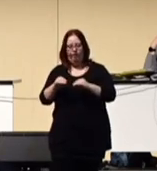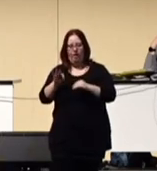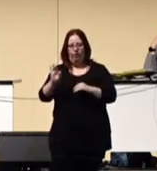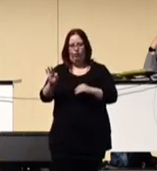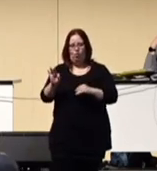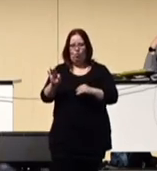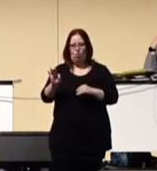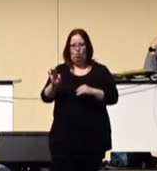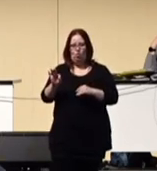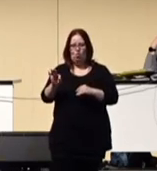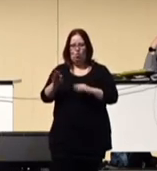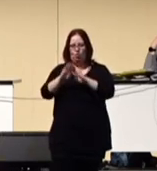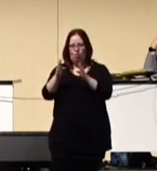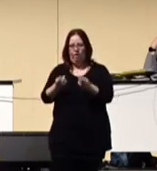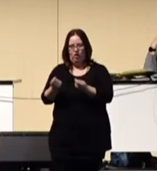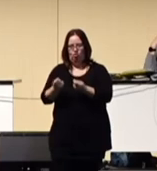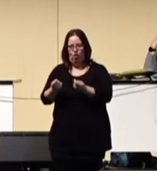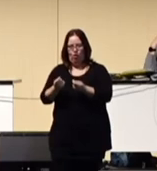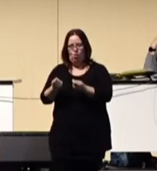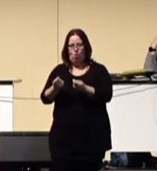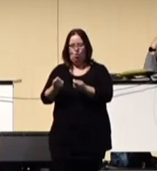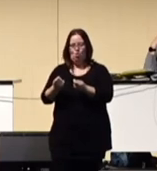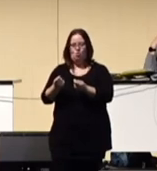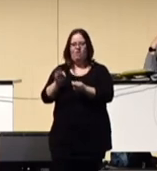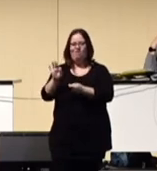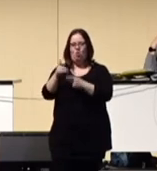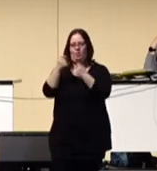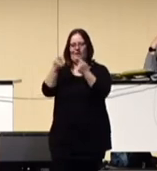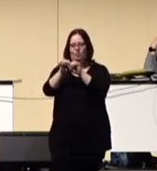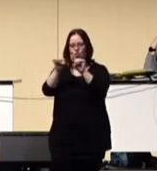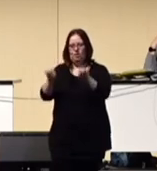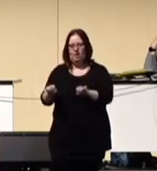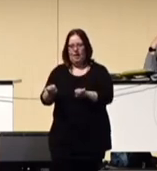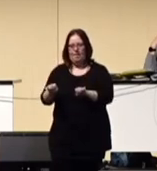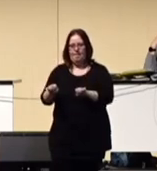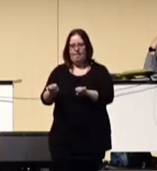die Serversteuerung, für die Betriebssysteme von